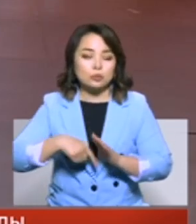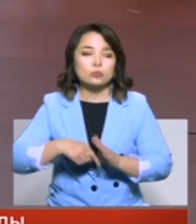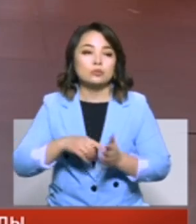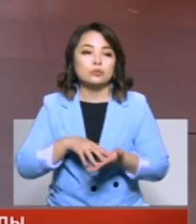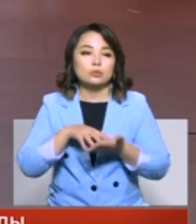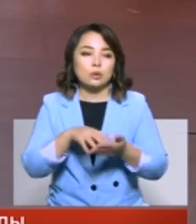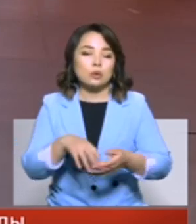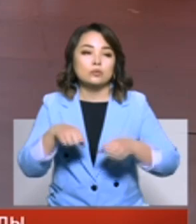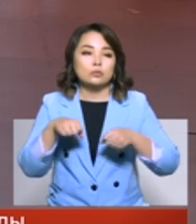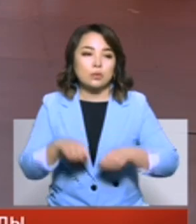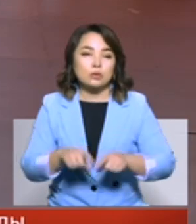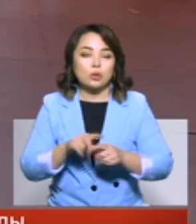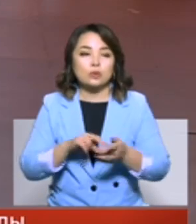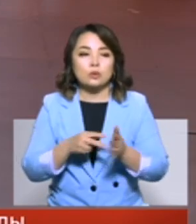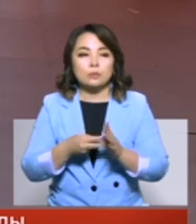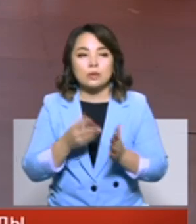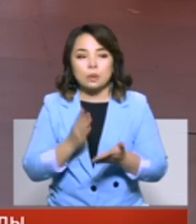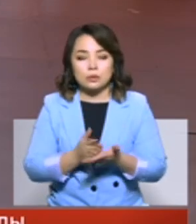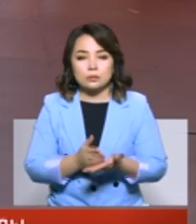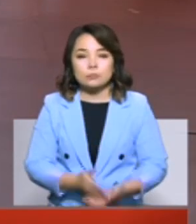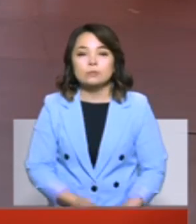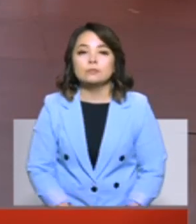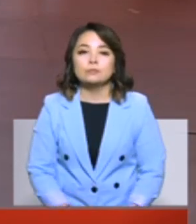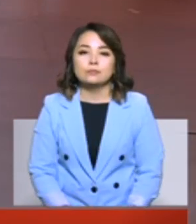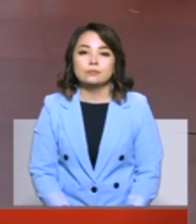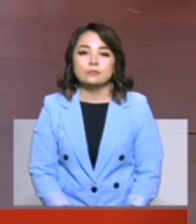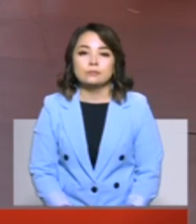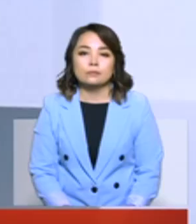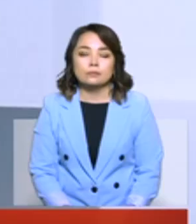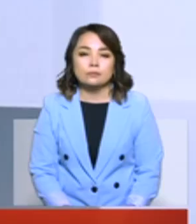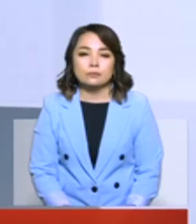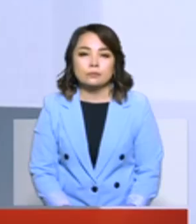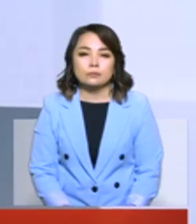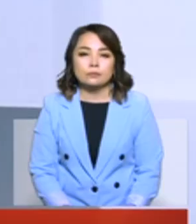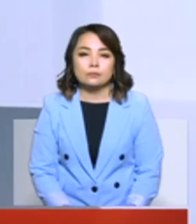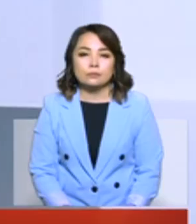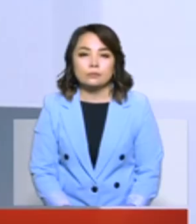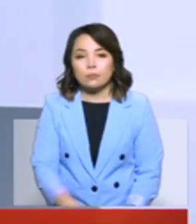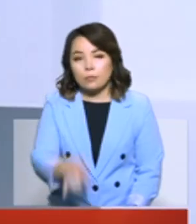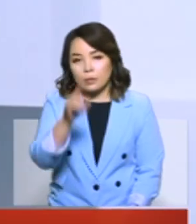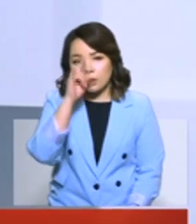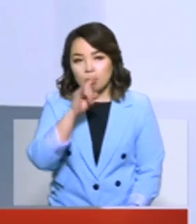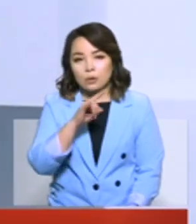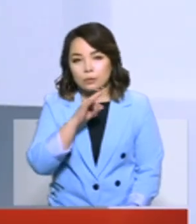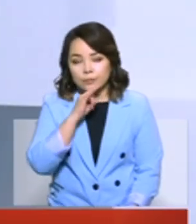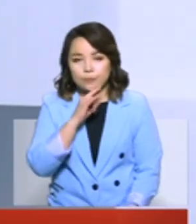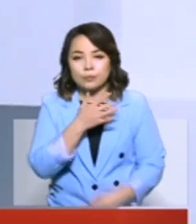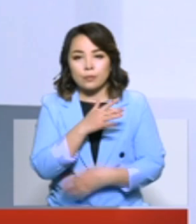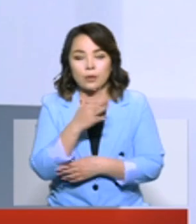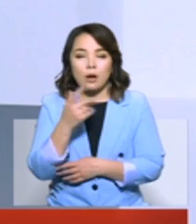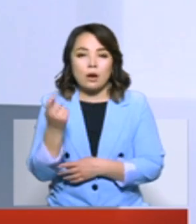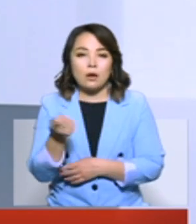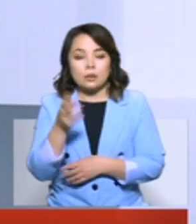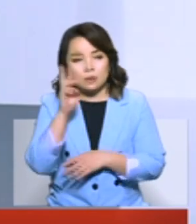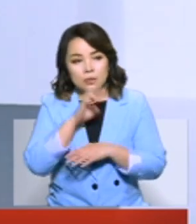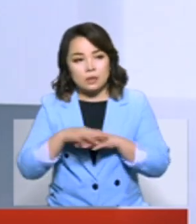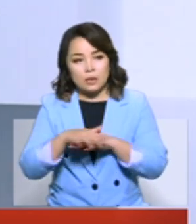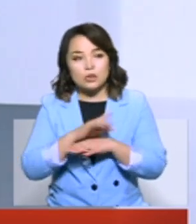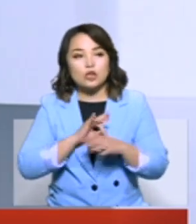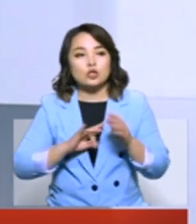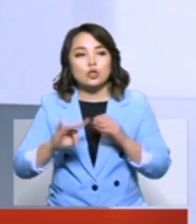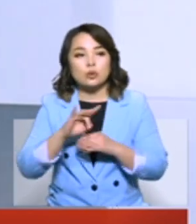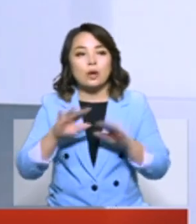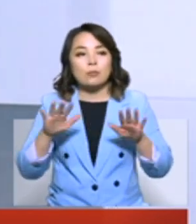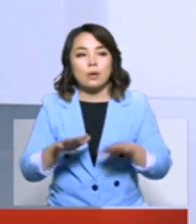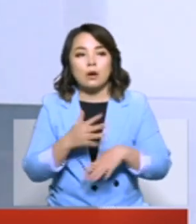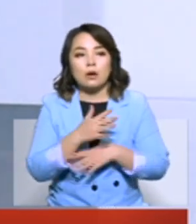өтініш беруді жоспарлады. Казахстан орманы аз ел. Бүкіл республика